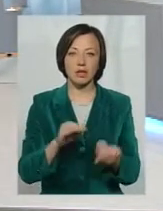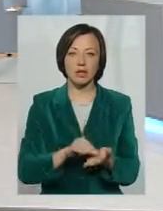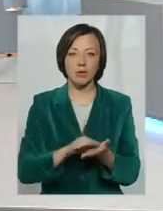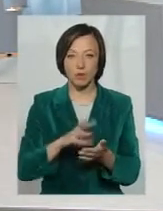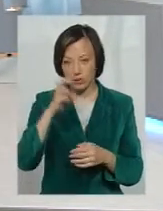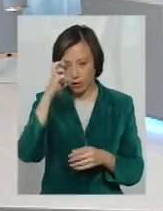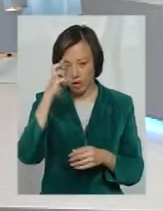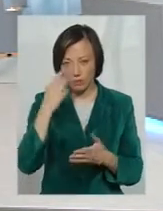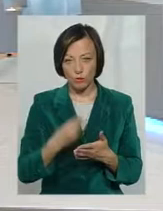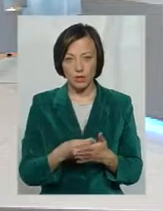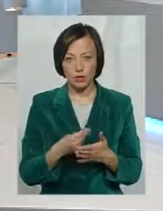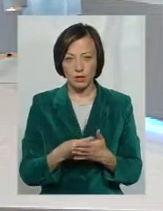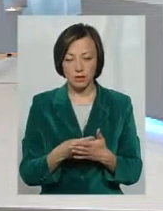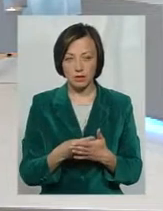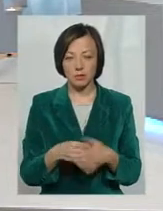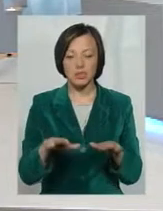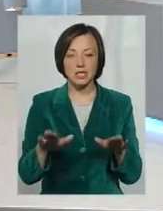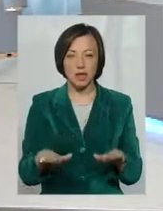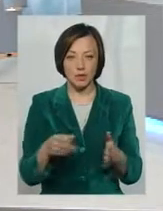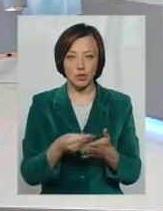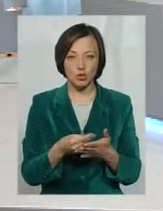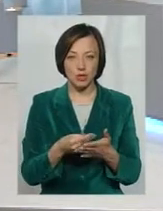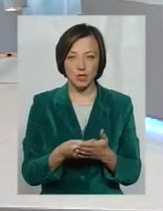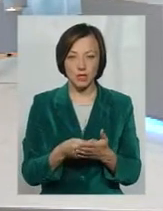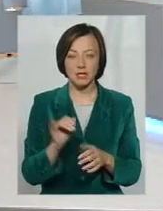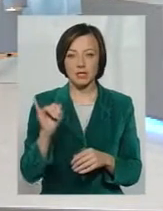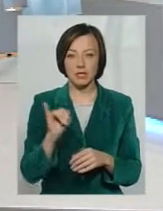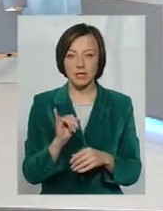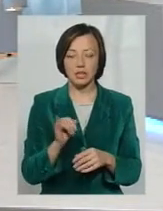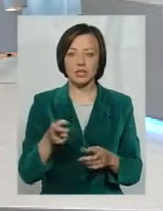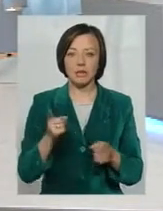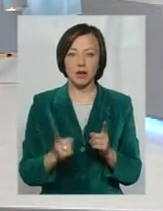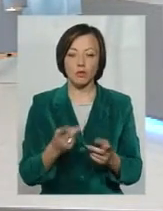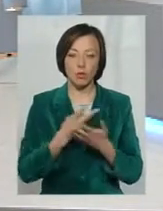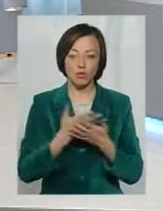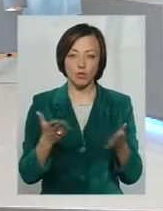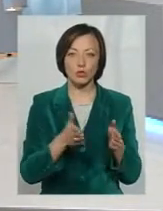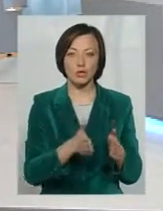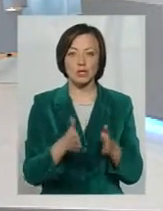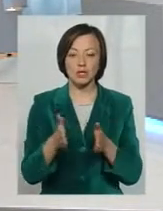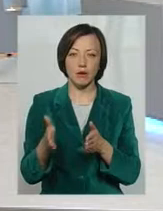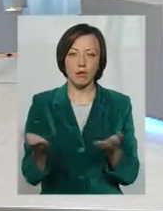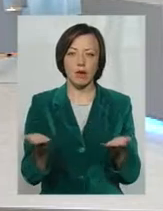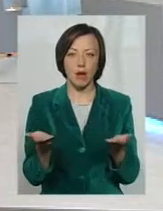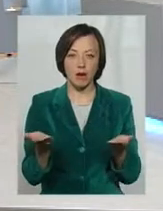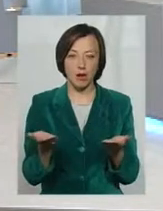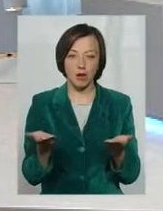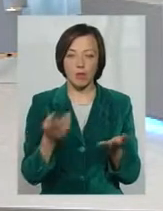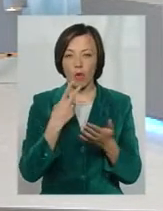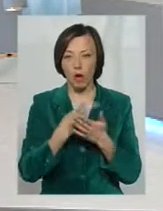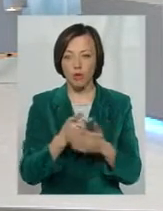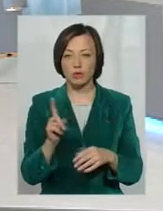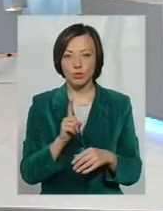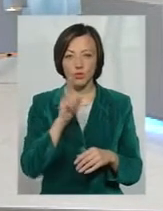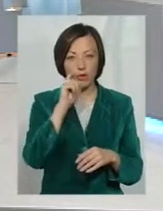наповнення державного бюджету, місцевих бюджетів, і справді прозорою системою, яка покаже, що